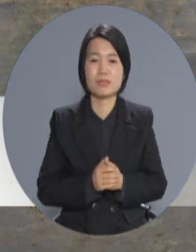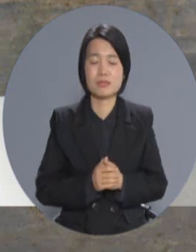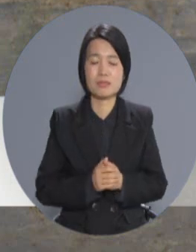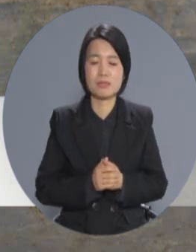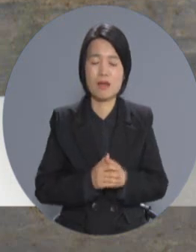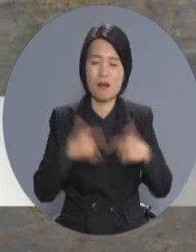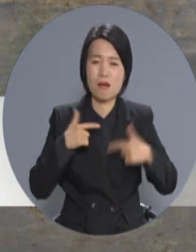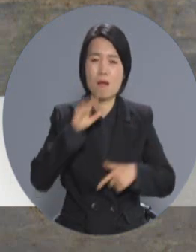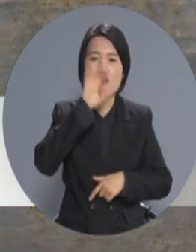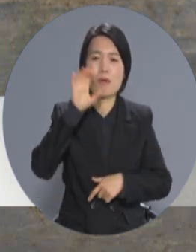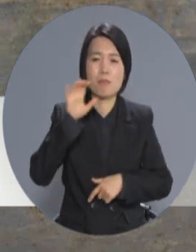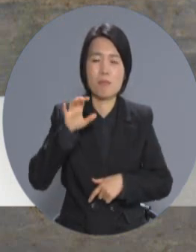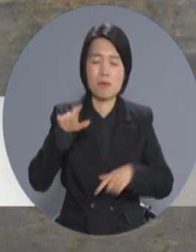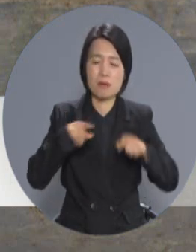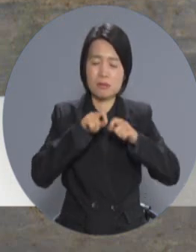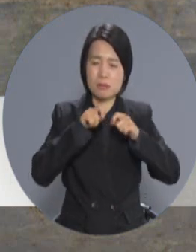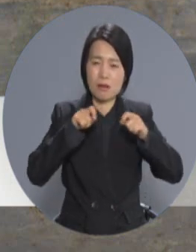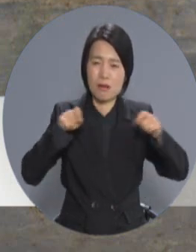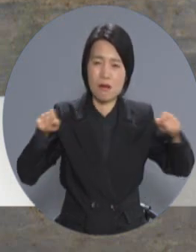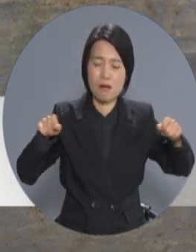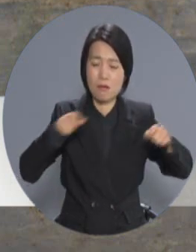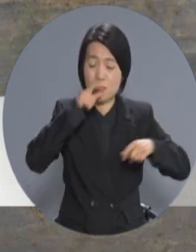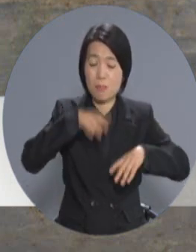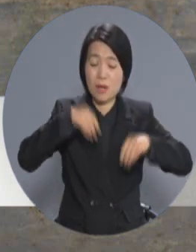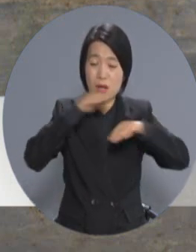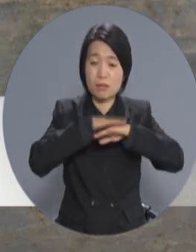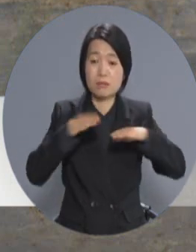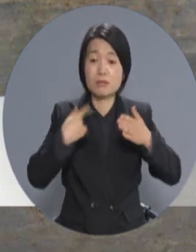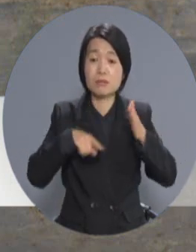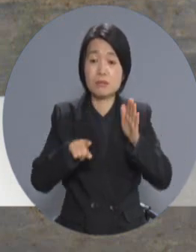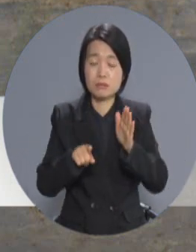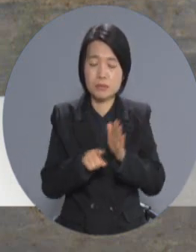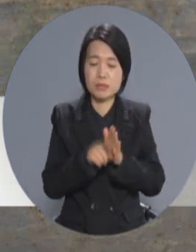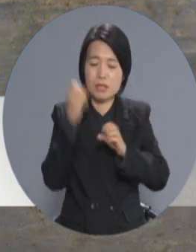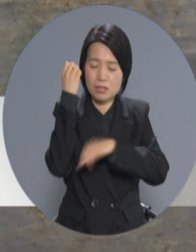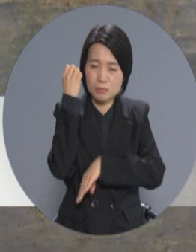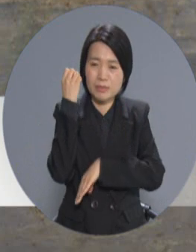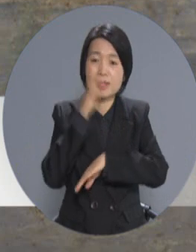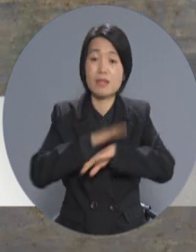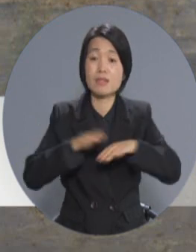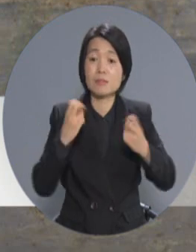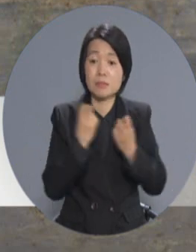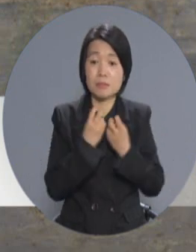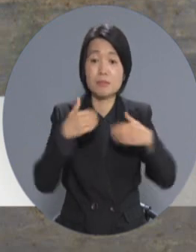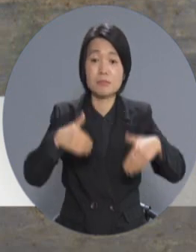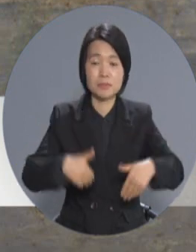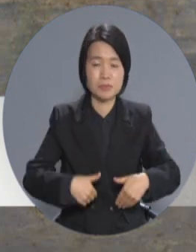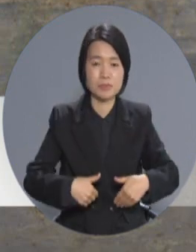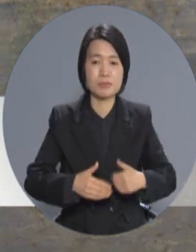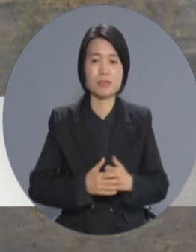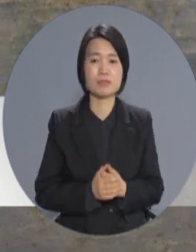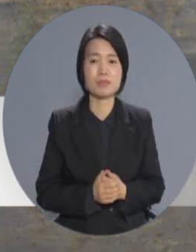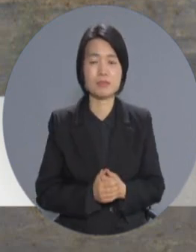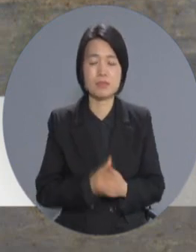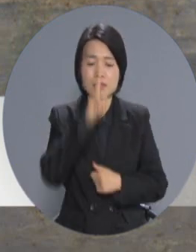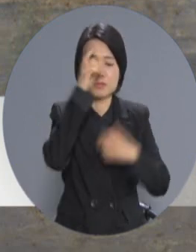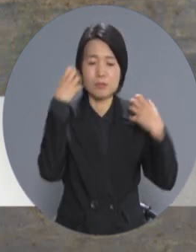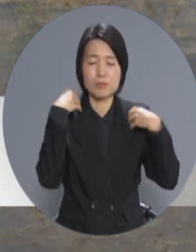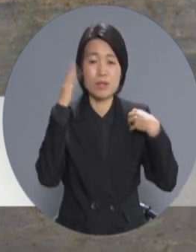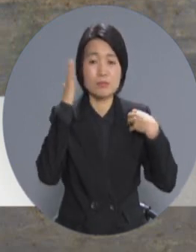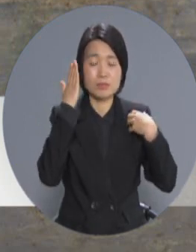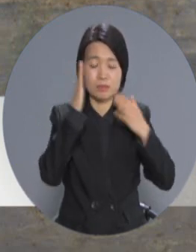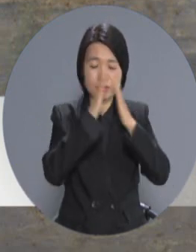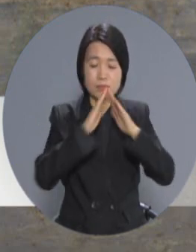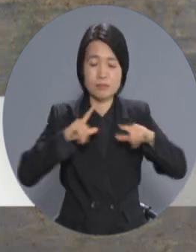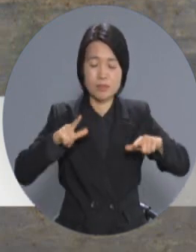해마다 반복되며 장기화되는 가뭄을 대비하기 위해선 근본적인 대책이 필요한 상황인데요. 정부가 최근